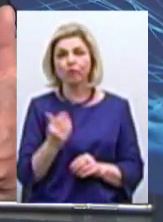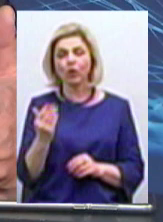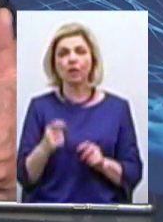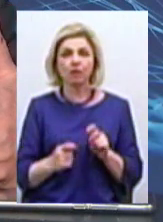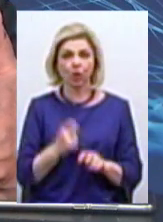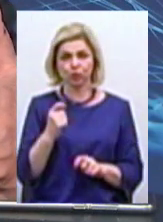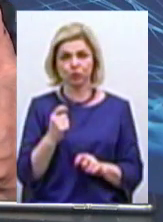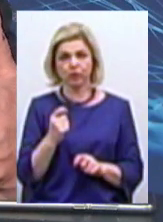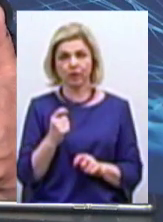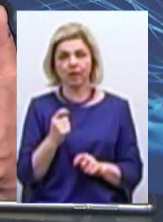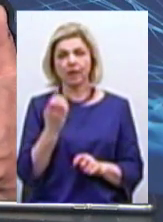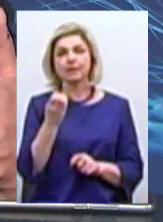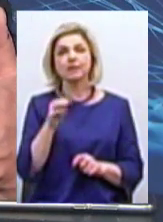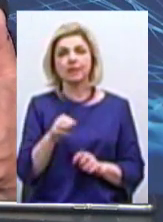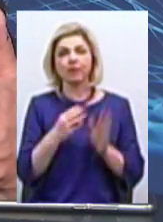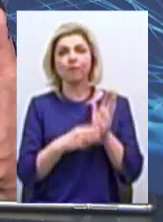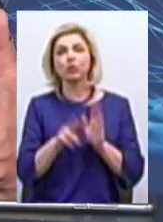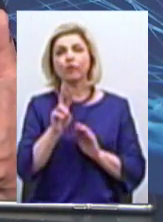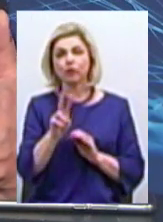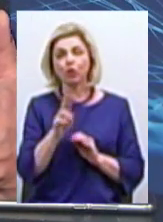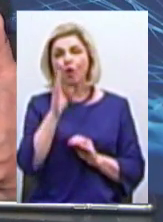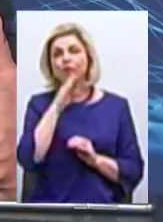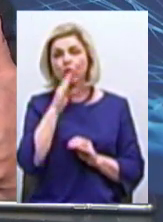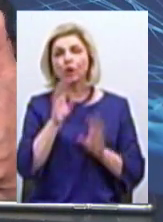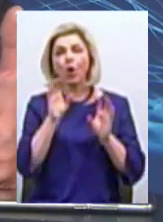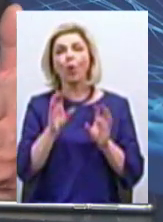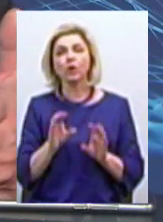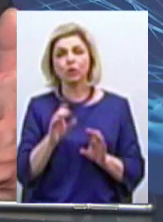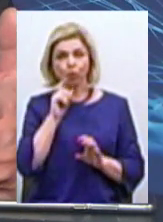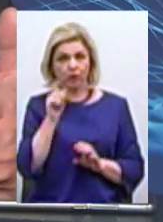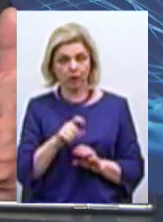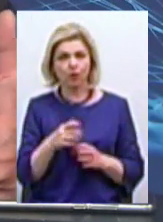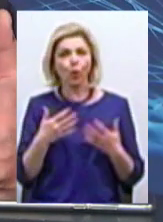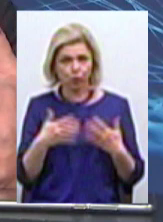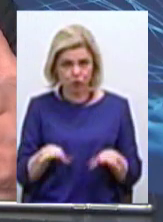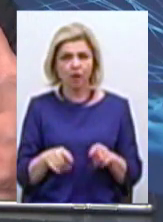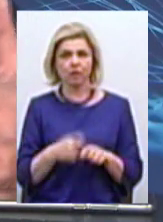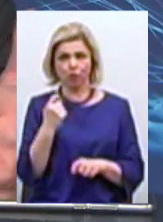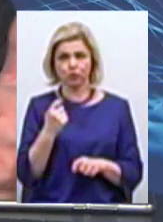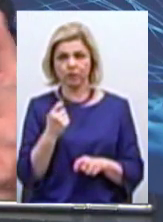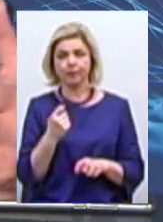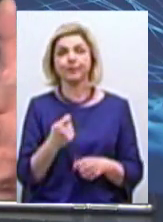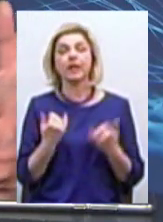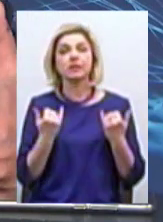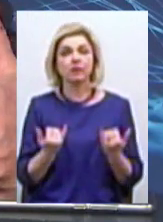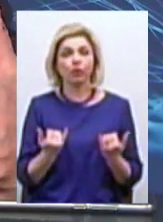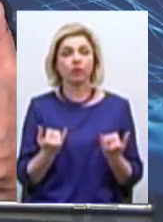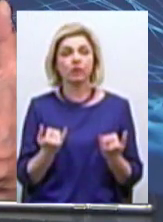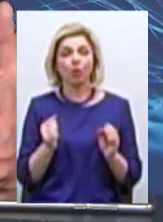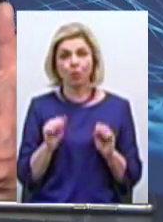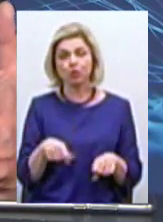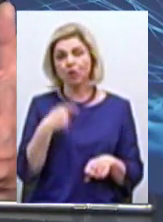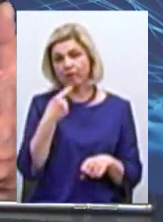порушує статтю 82 Водного кодексу України. Вона вже порушена. Сьогодні можемо